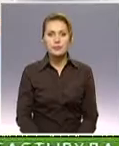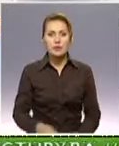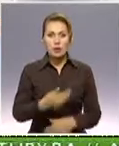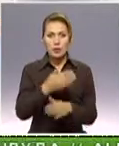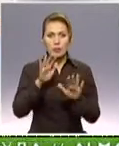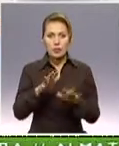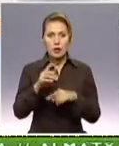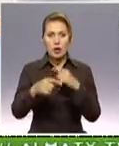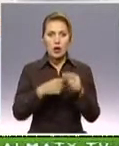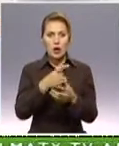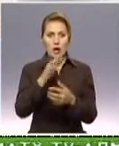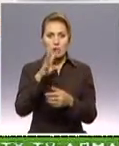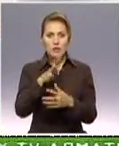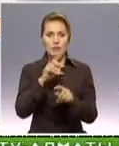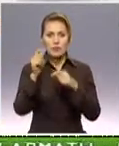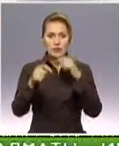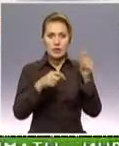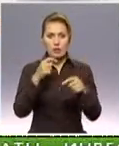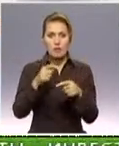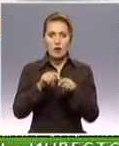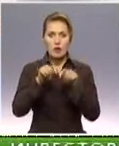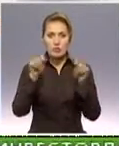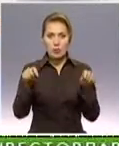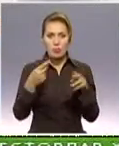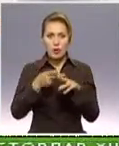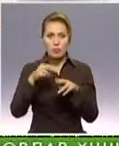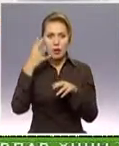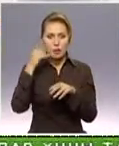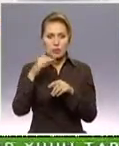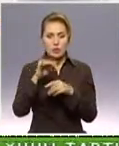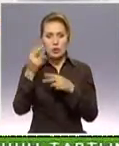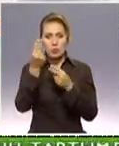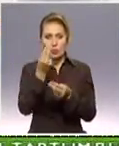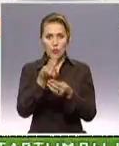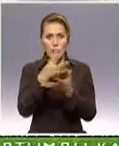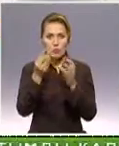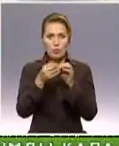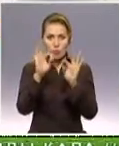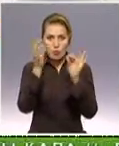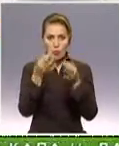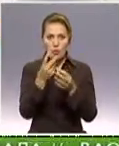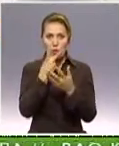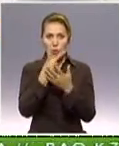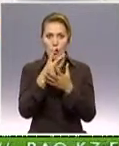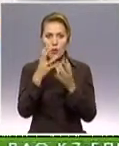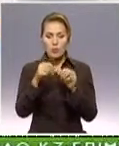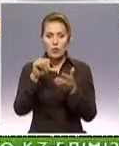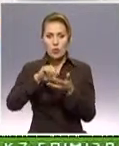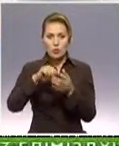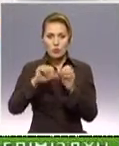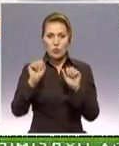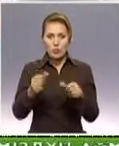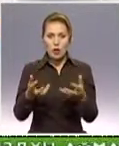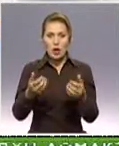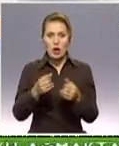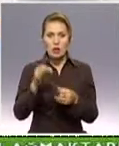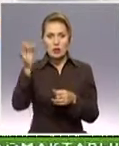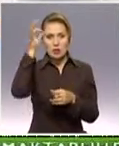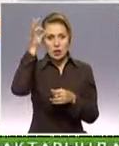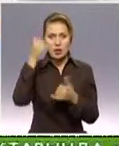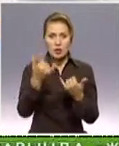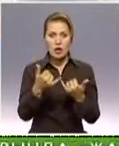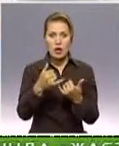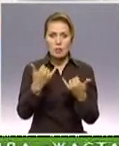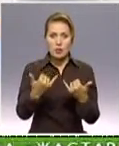Шахармызда дәстүрлі арт-алаң фестивалі шымылдығын түрді. Алматылықтар шығармашылық ұжымдардың өнерін тамашылап, өздері қатысуға да мүмкіндік алды. Еске